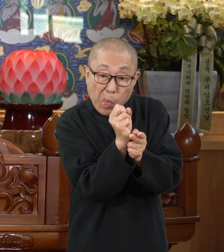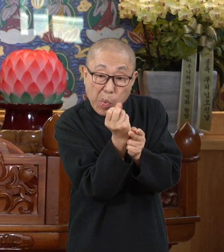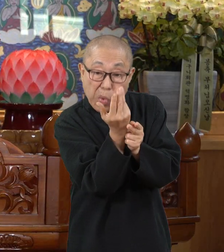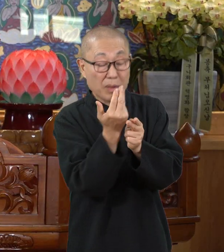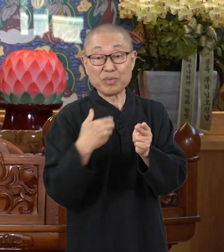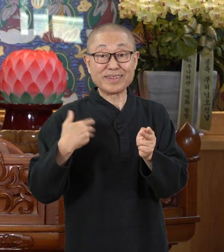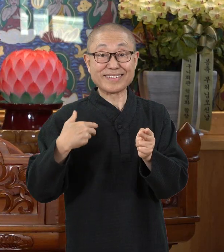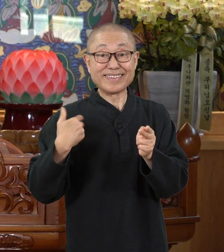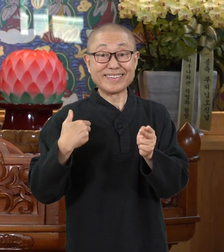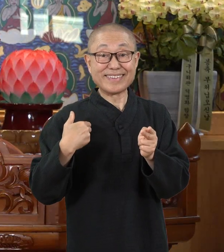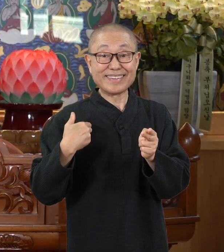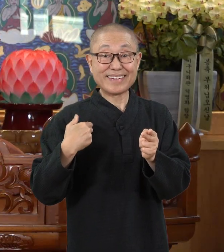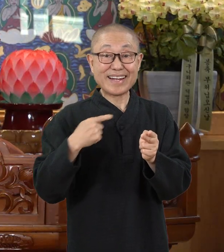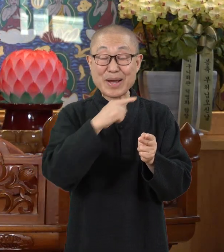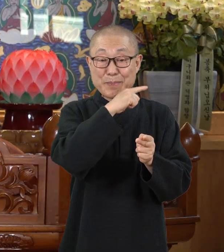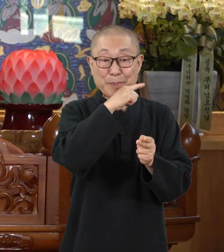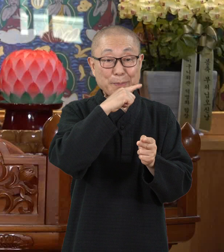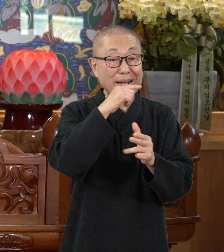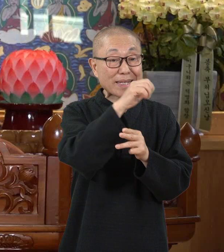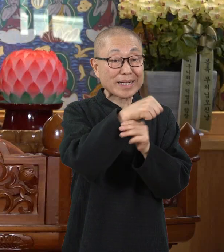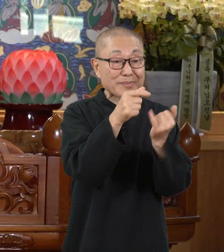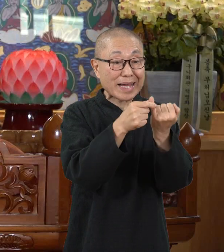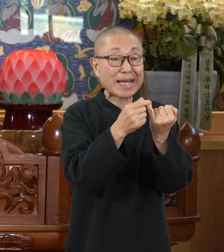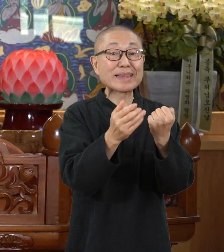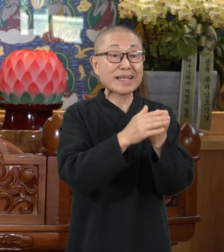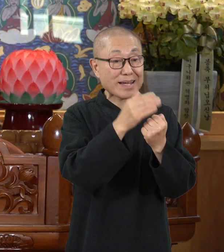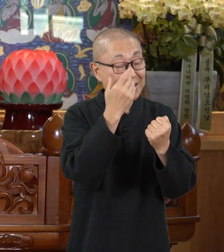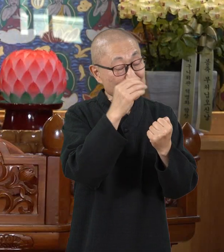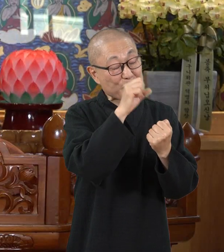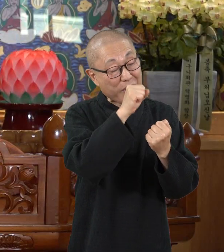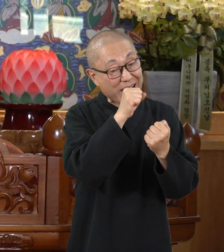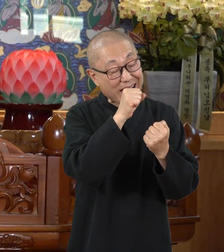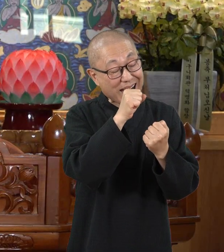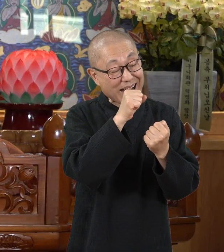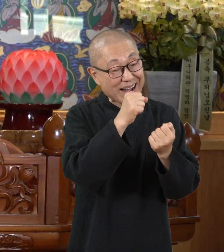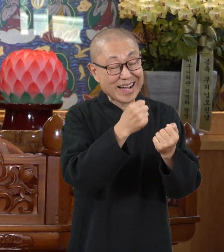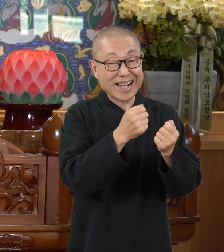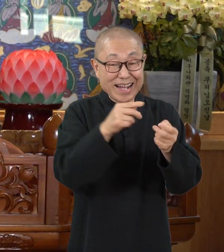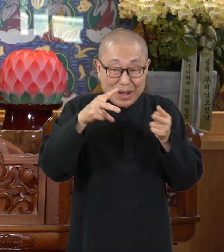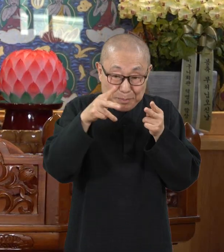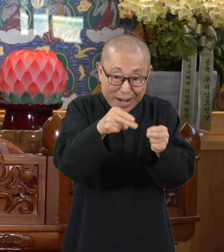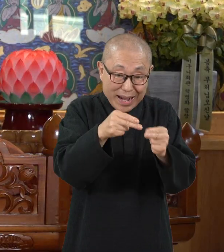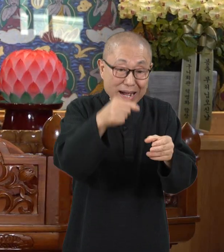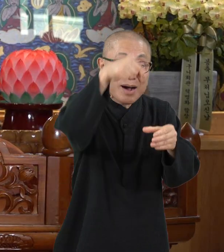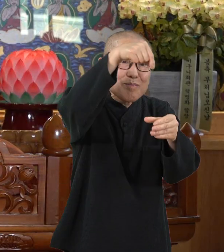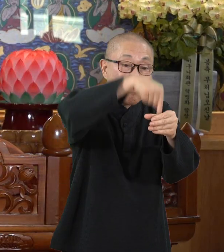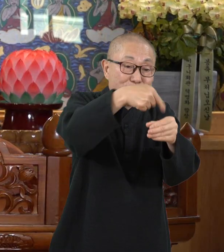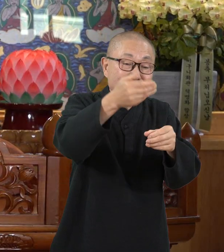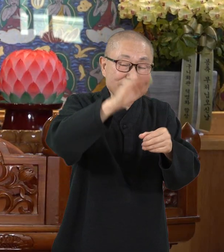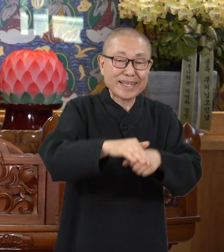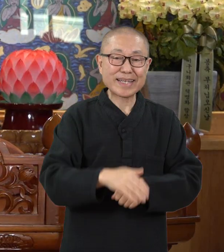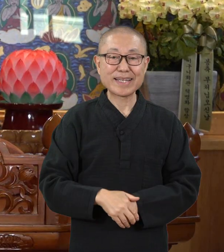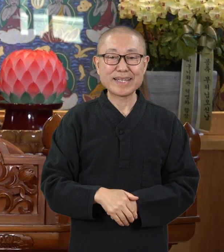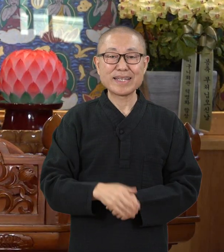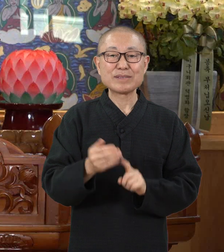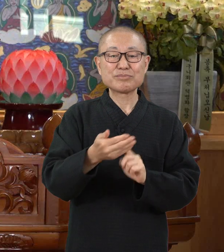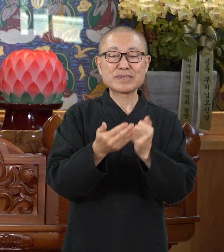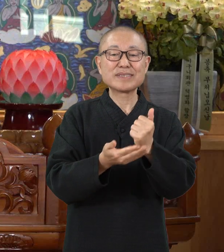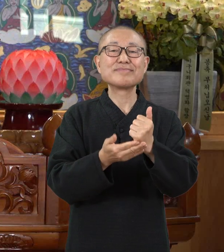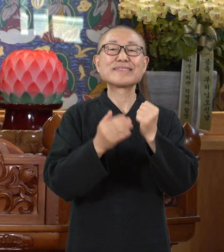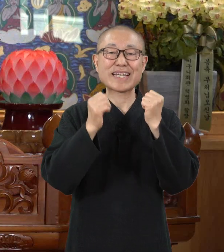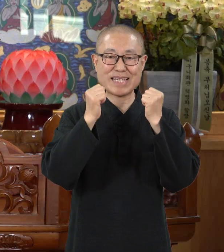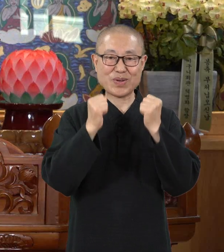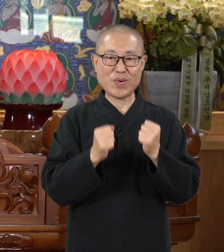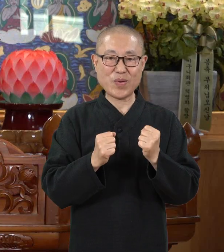몰랐어요. 빨간 열매가 좋아서 갖다 꽂아놨는데. 그래서 능인 정묵이신 부처님이